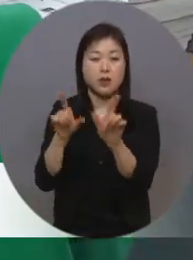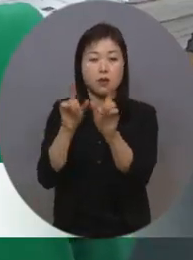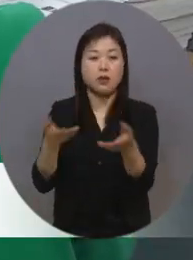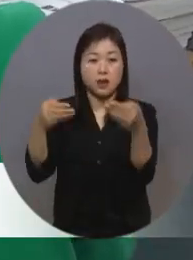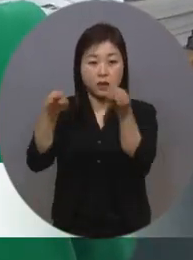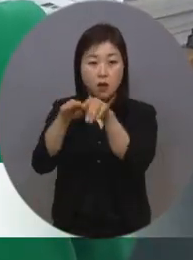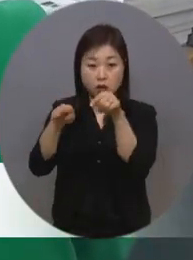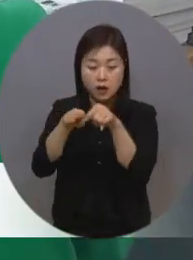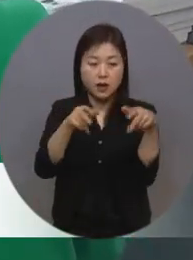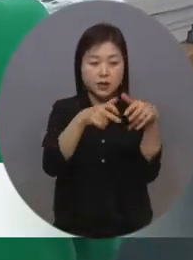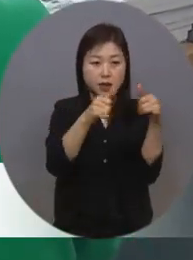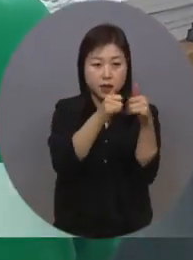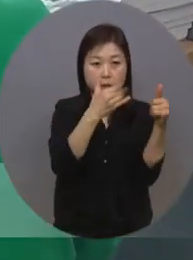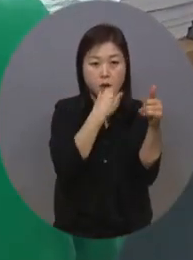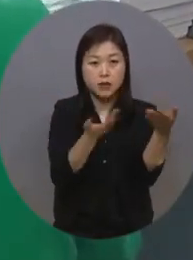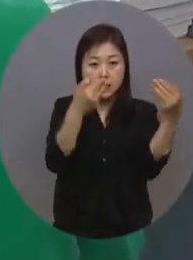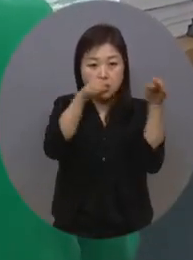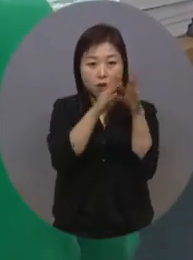장애인복지시설에 포함하도록 했습니다